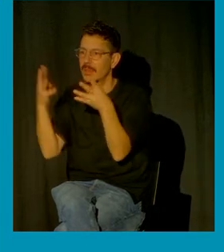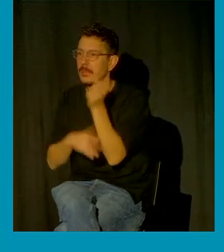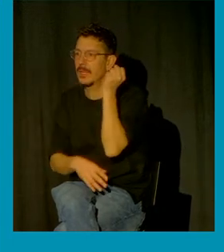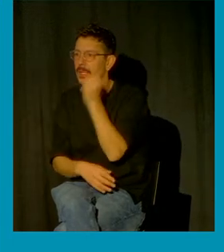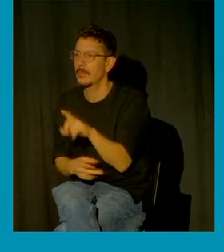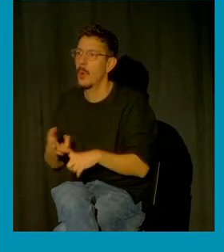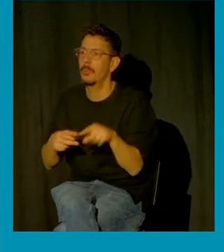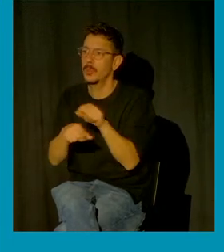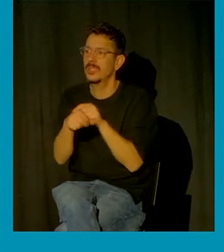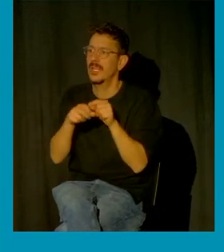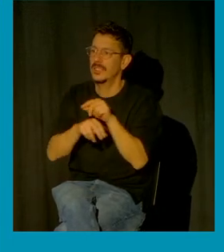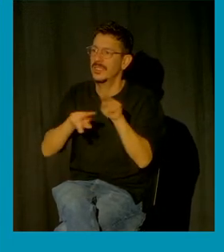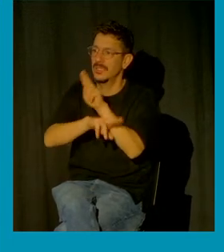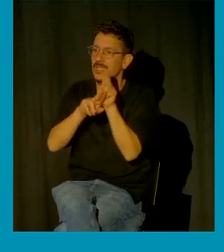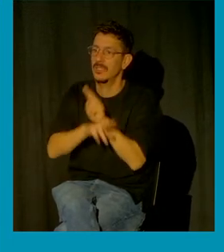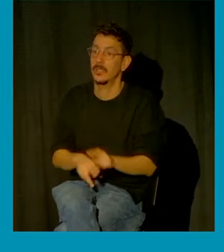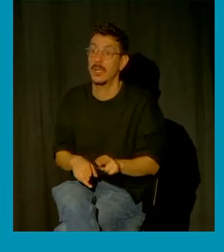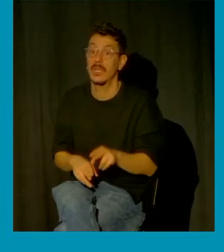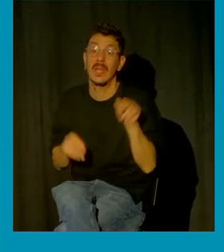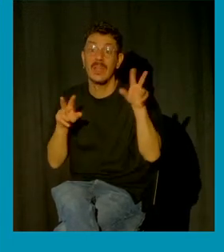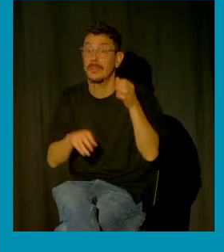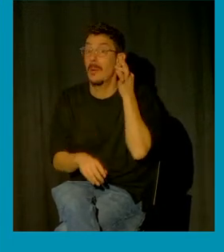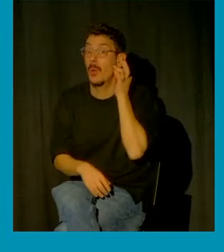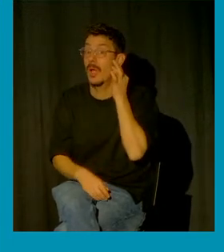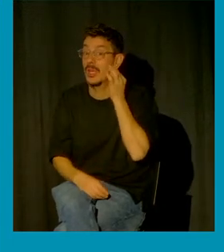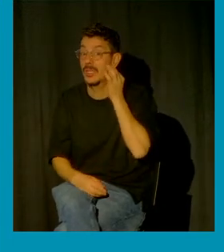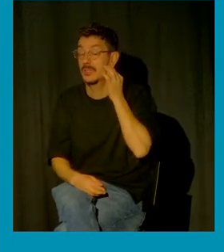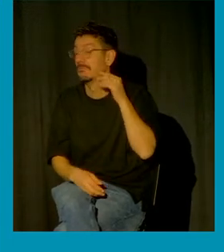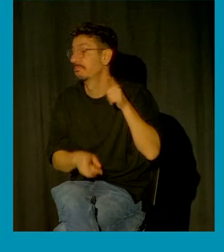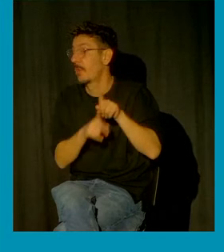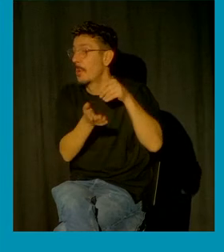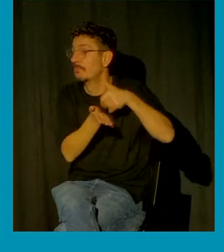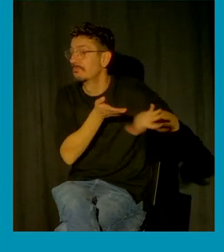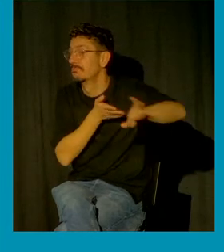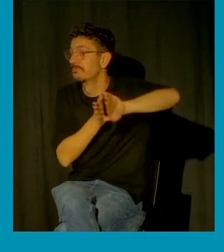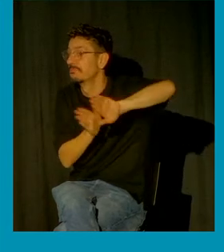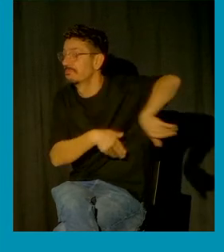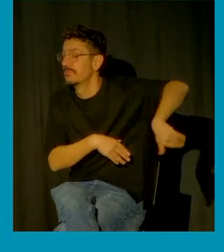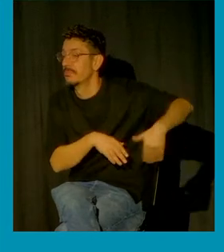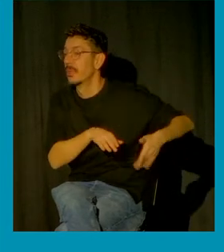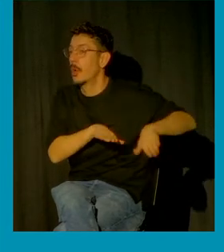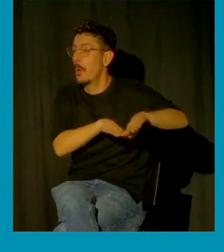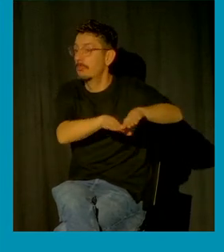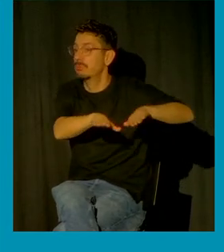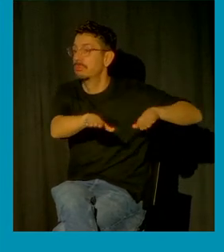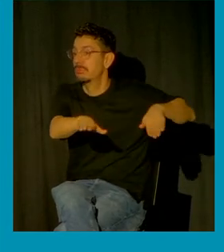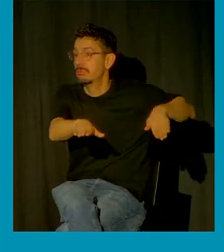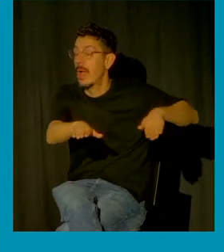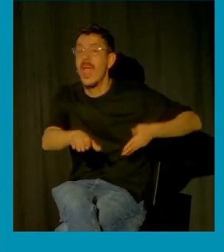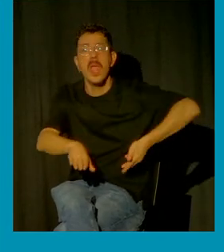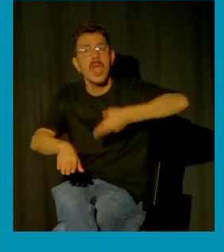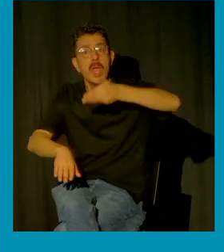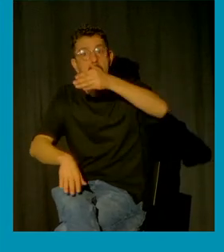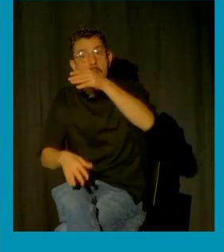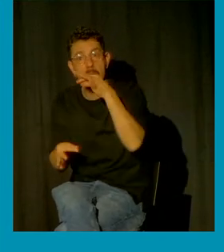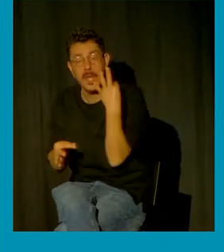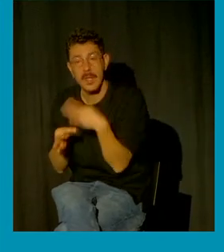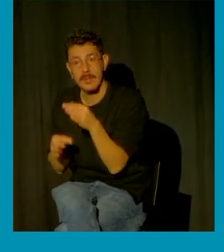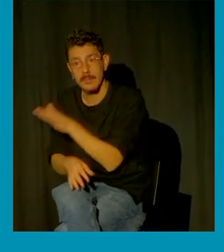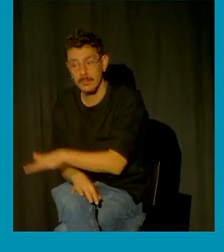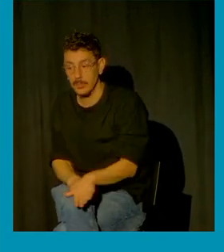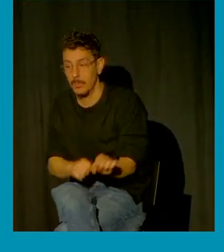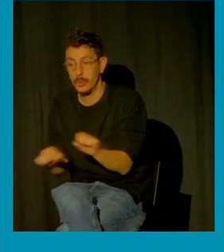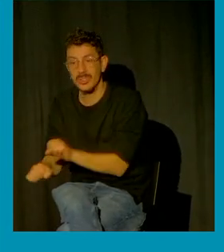internacionals han deixat enrere les dones és més important protegir la infància de la pornografia